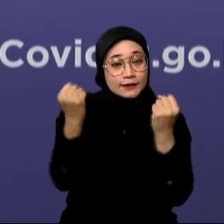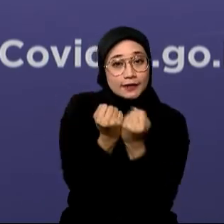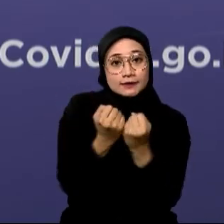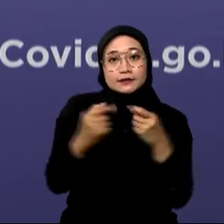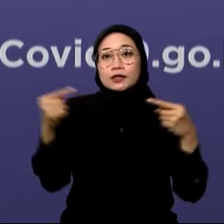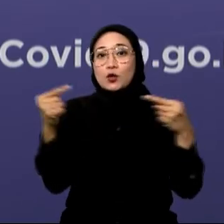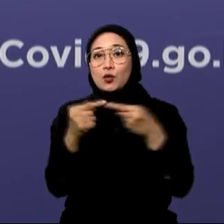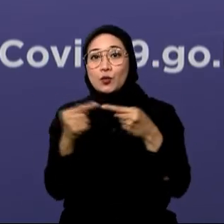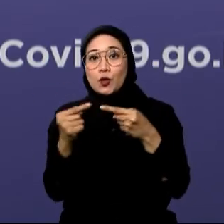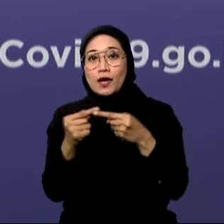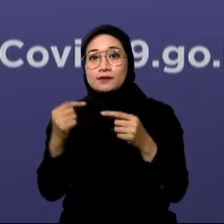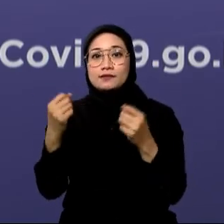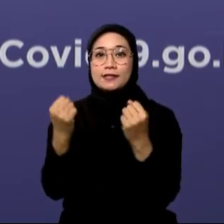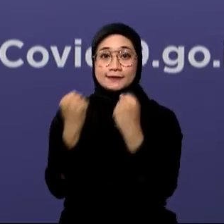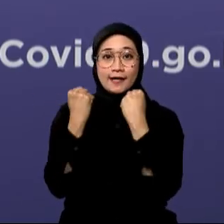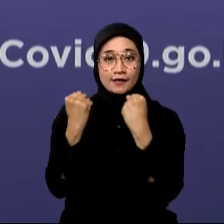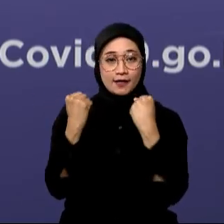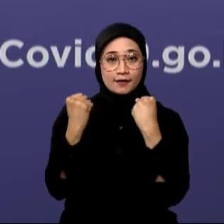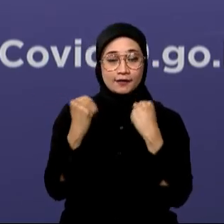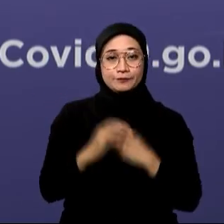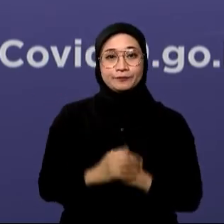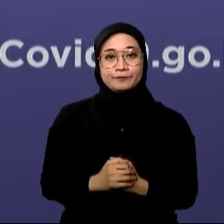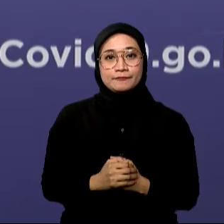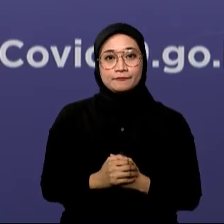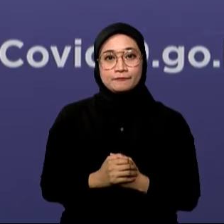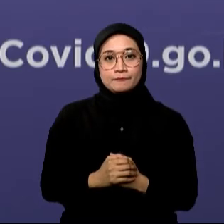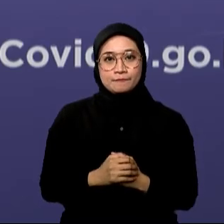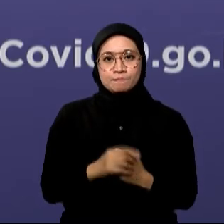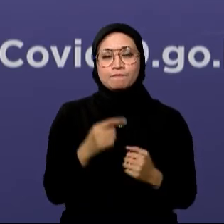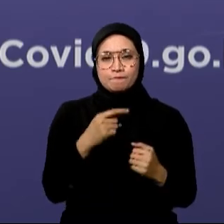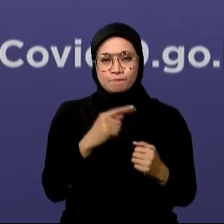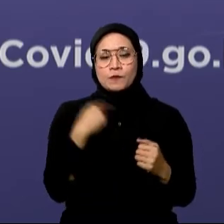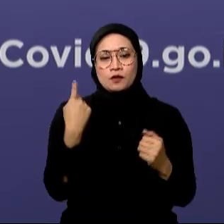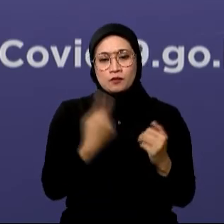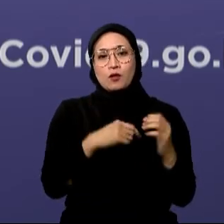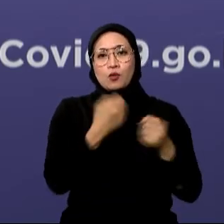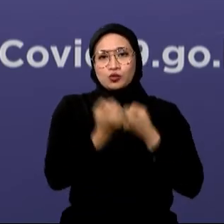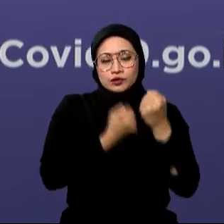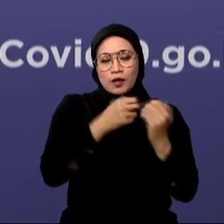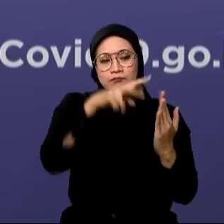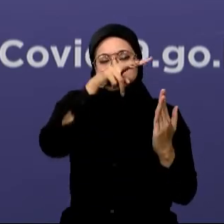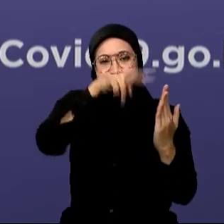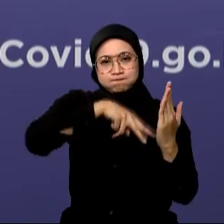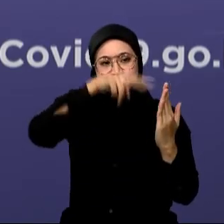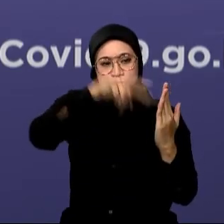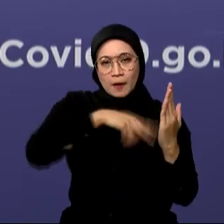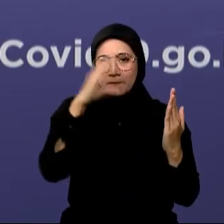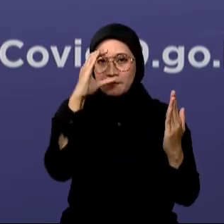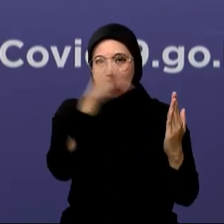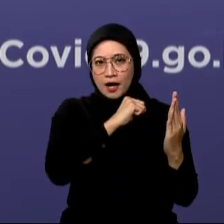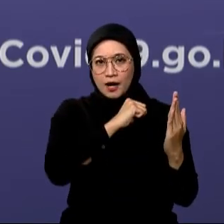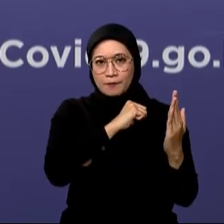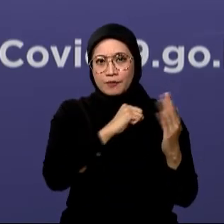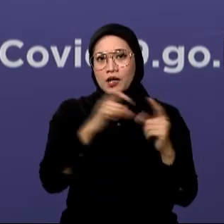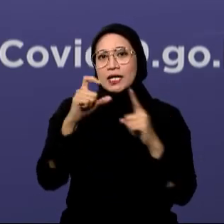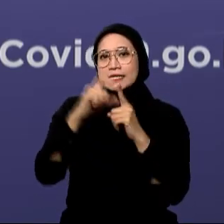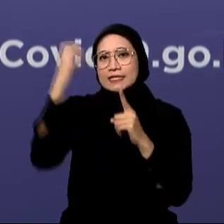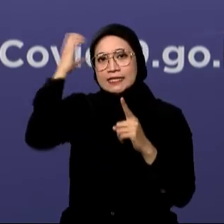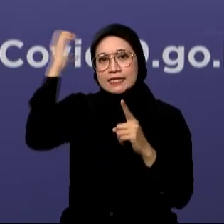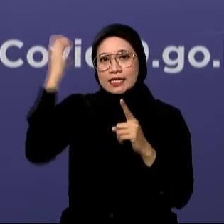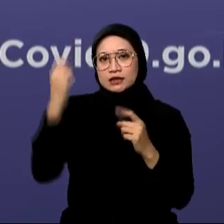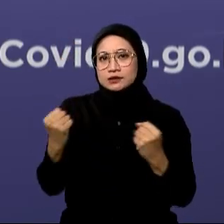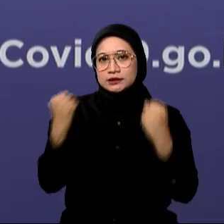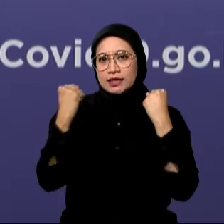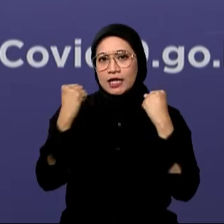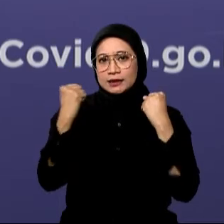COVID-19 di bidang kesehatan. Kami akan berusaha untuk memahaminya, dan setelah itu dinas kesehatan pun berusaha untuk memahaminya, kemudian